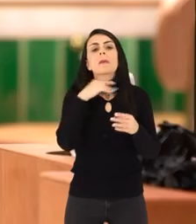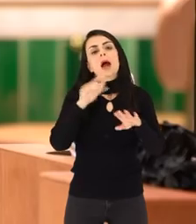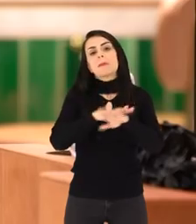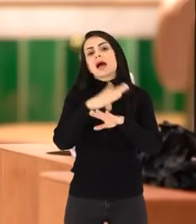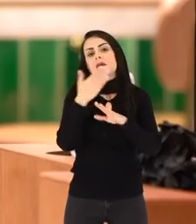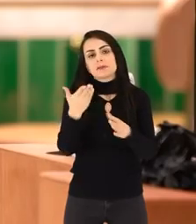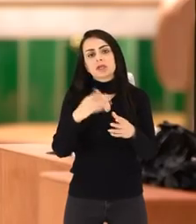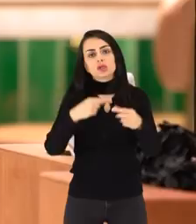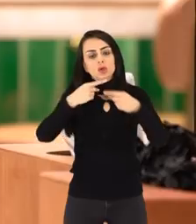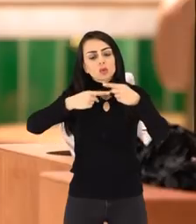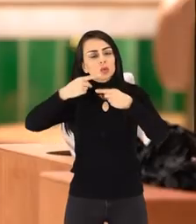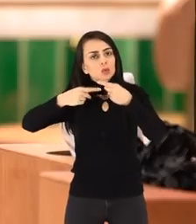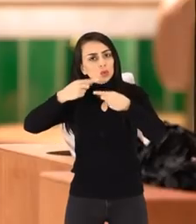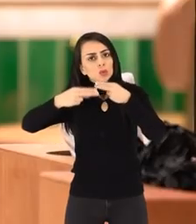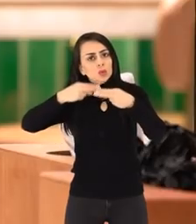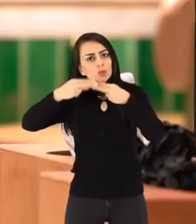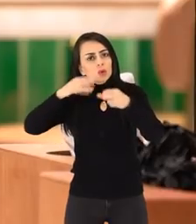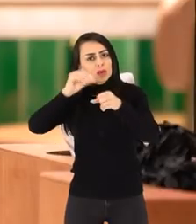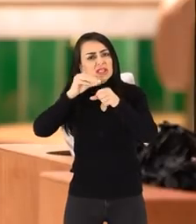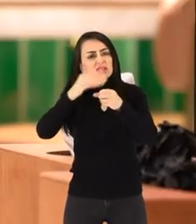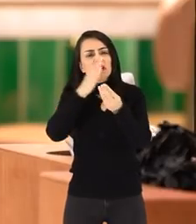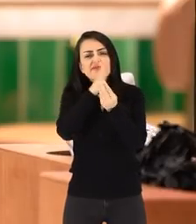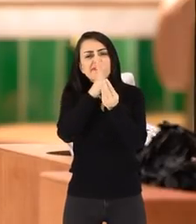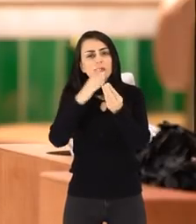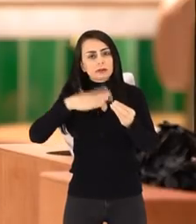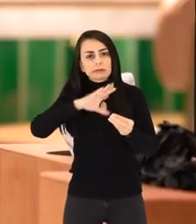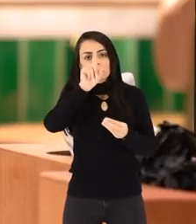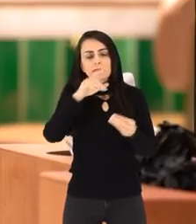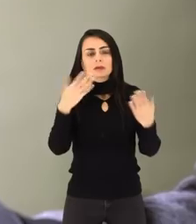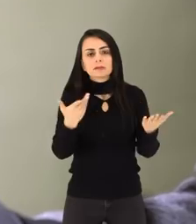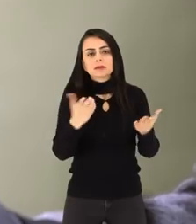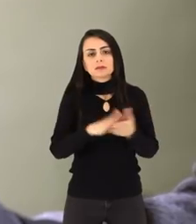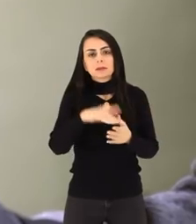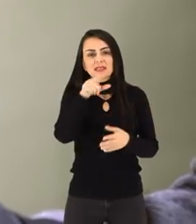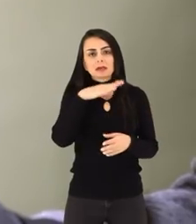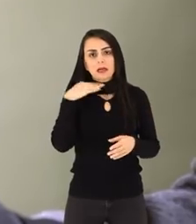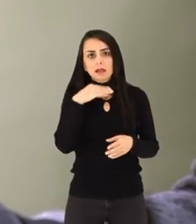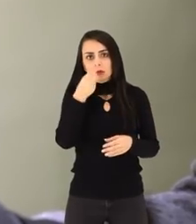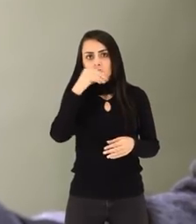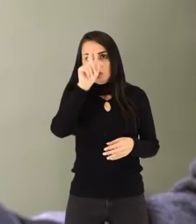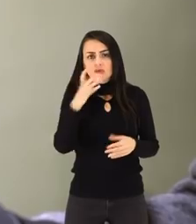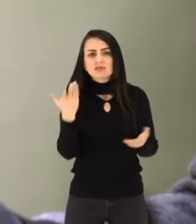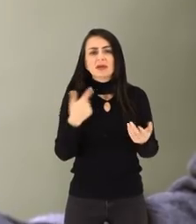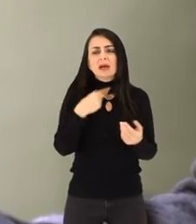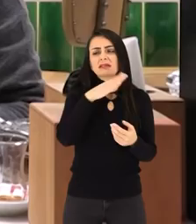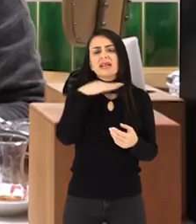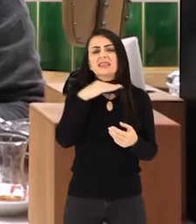Salatasında mesela dürüm mürüm gibi şeyler yaptığımızda içinde istiyor musun ama et mi yemiyordun sen? Ya benim etle aram çok iyi değildir ama yani. Yiyorsun